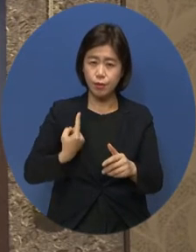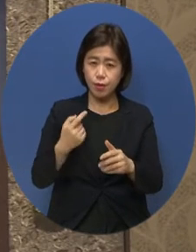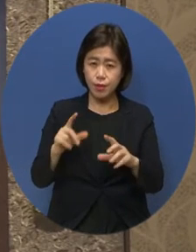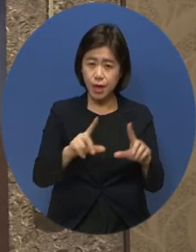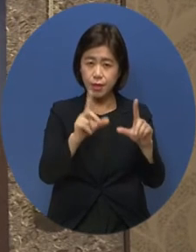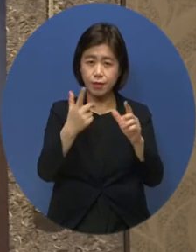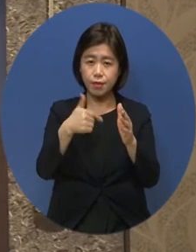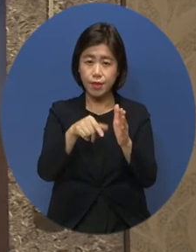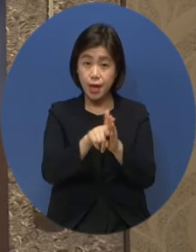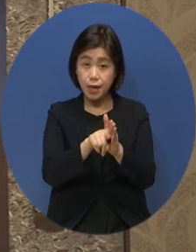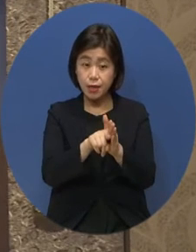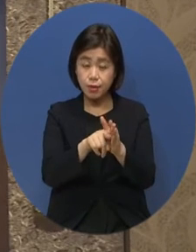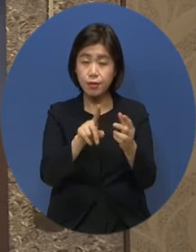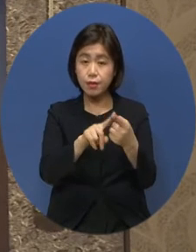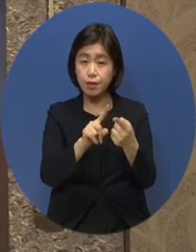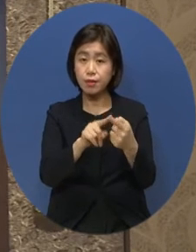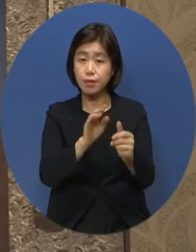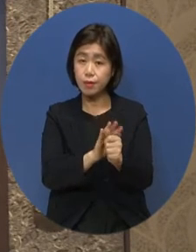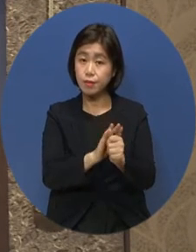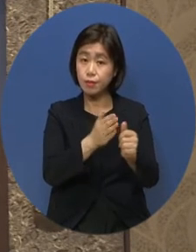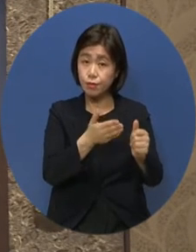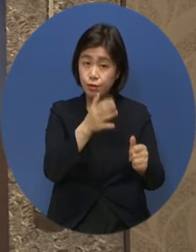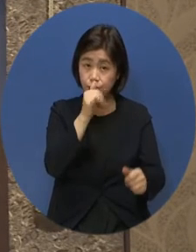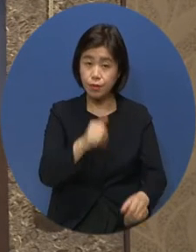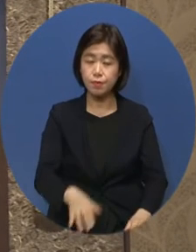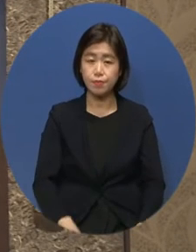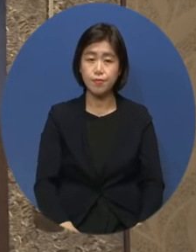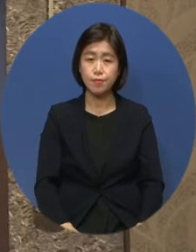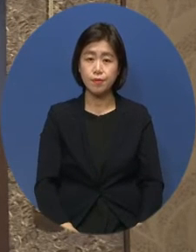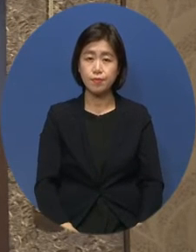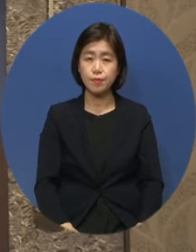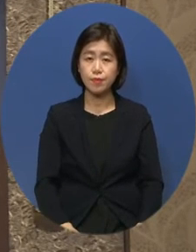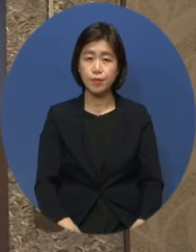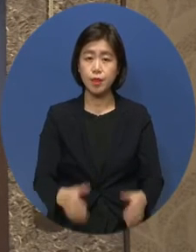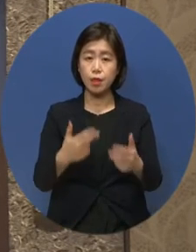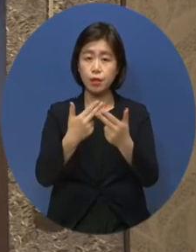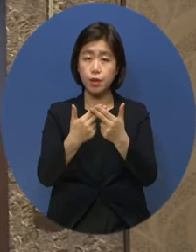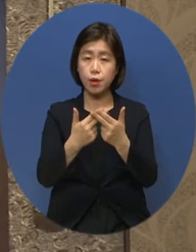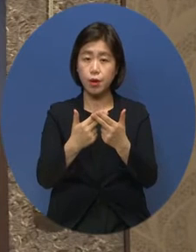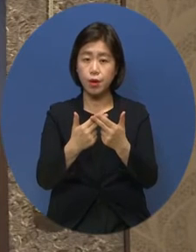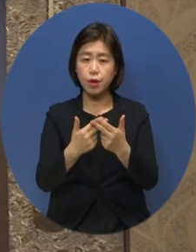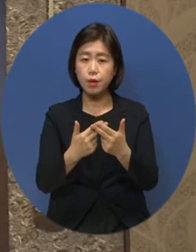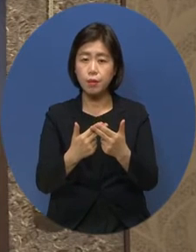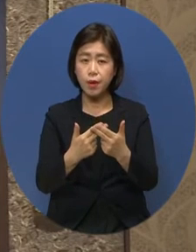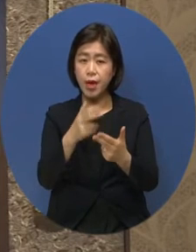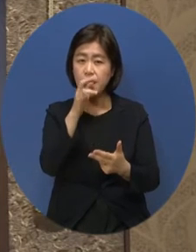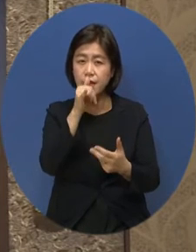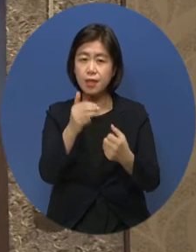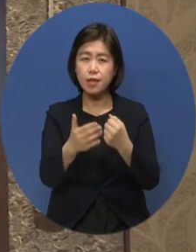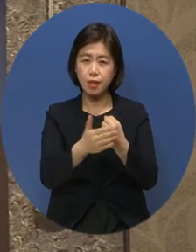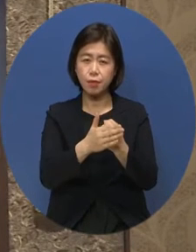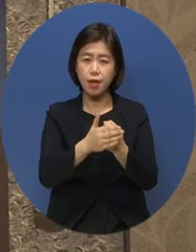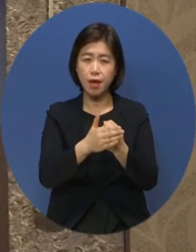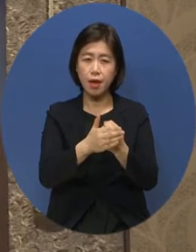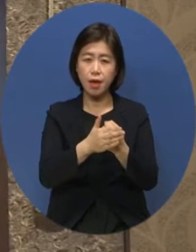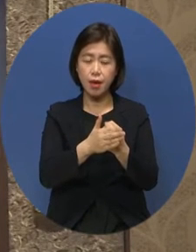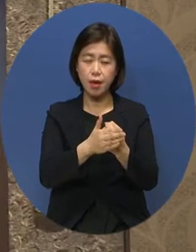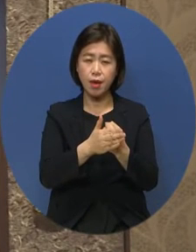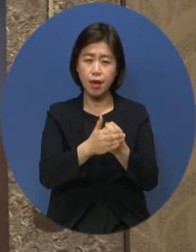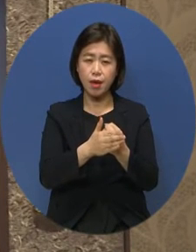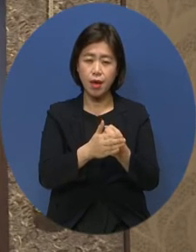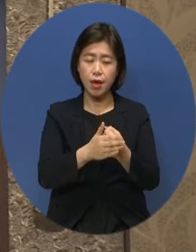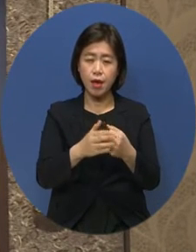있습니다 연 대 소 지 근 어 서울시 장애인 복서가 협회 라고 연대 소식에 만들어져서 일상적으로 정보와